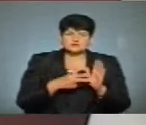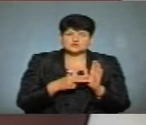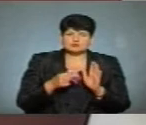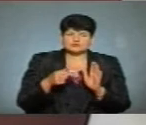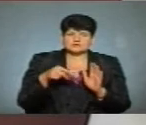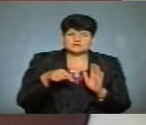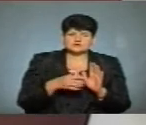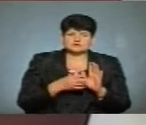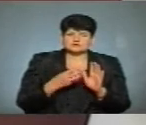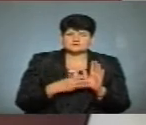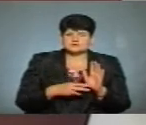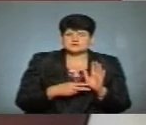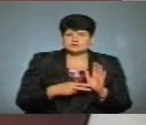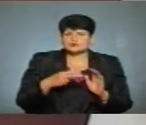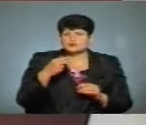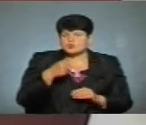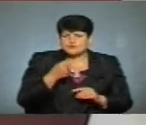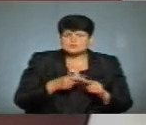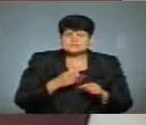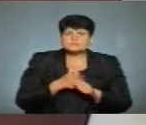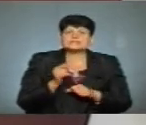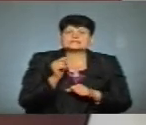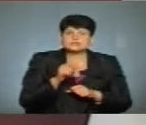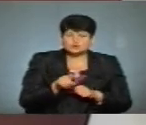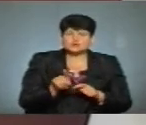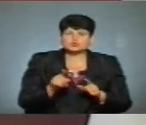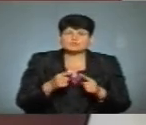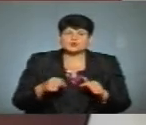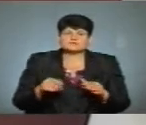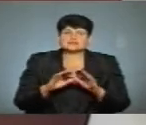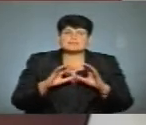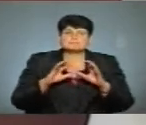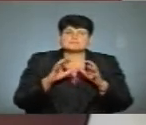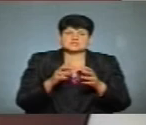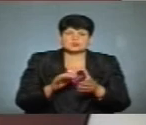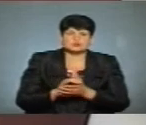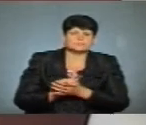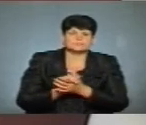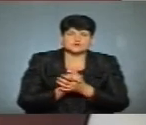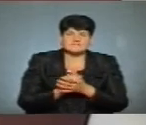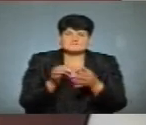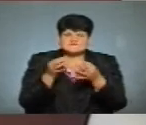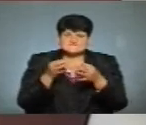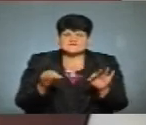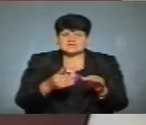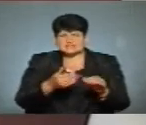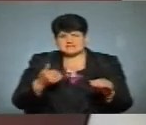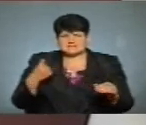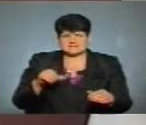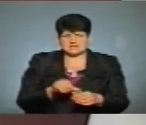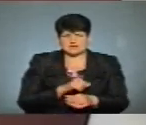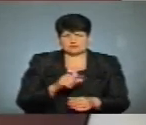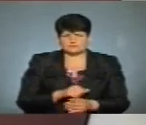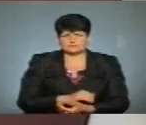грудня 1987 року. Це зробили для того, щоб організувати міжнародне співтовариство «Вільне від вживання наркотиків».